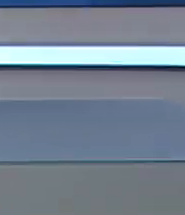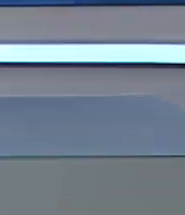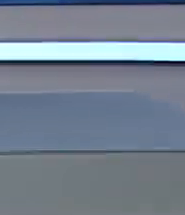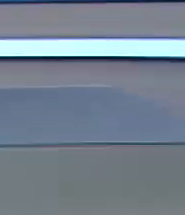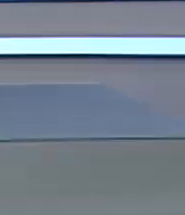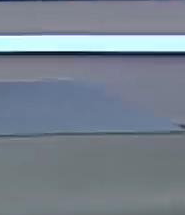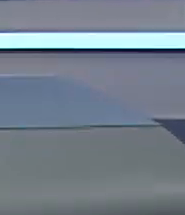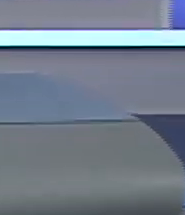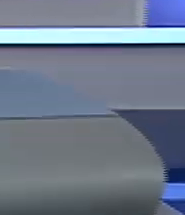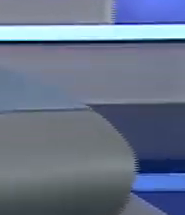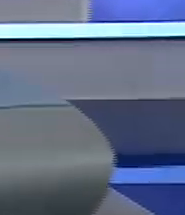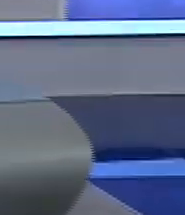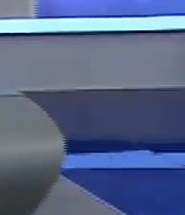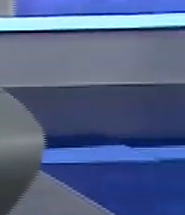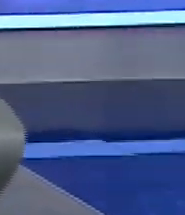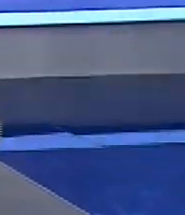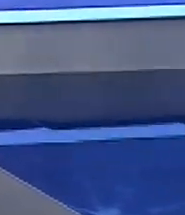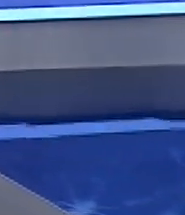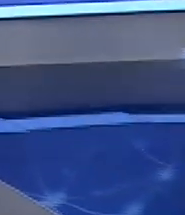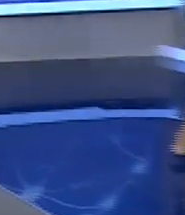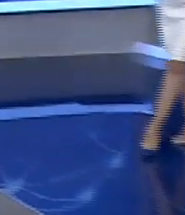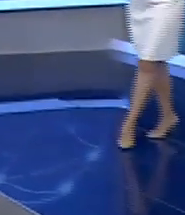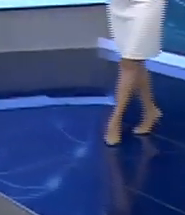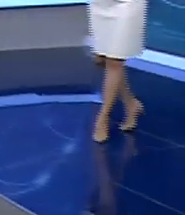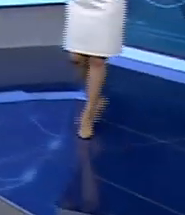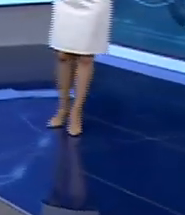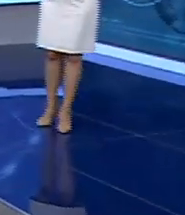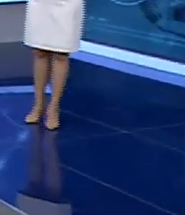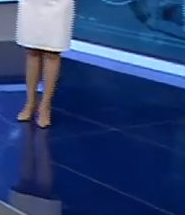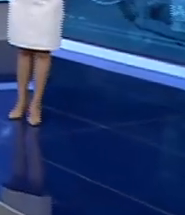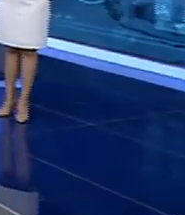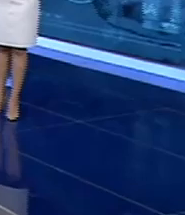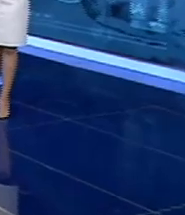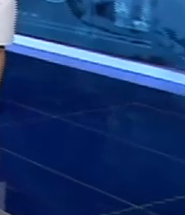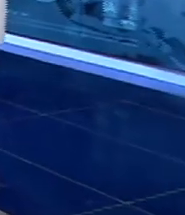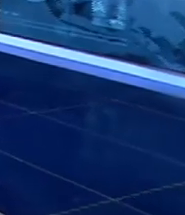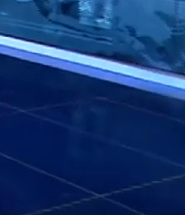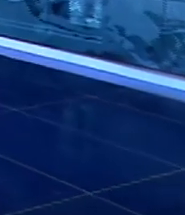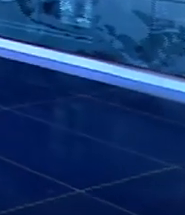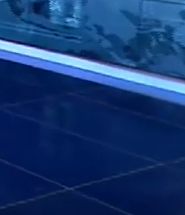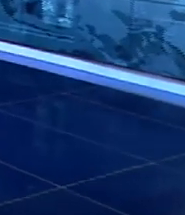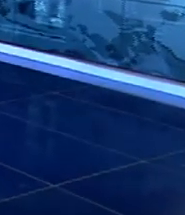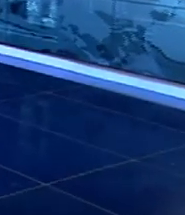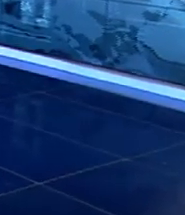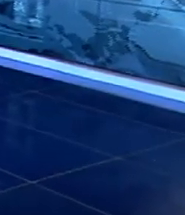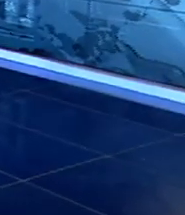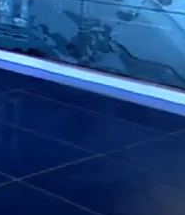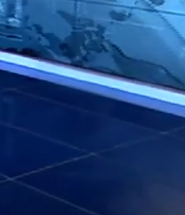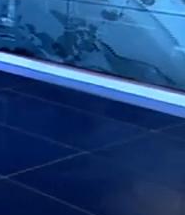Әзірге айтарымыз осы, дәл қазір орай болжаммен әріптесім арай таныстырады. Рахмет, Шерхан. Қайырлы күн. Арнамыздан ауыспаңыздар.